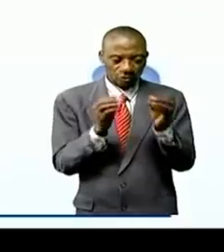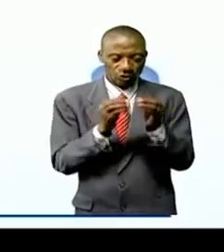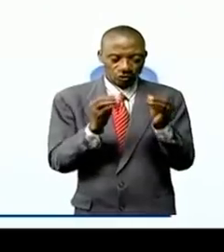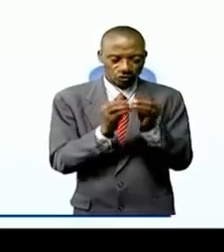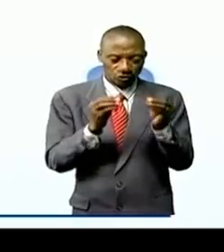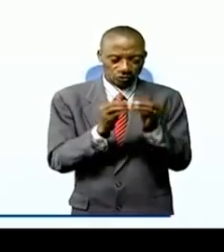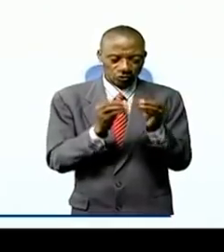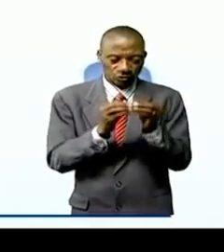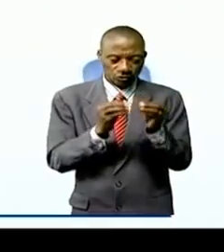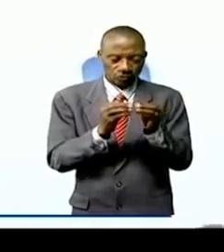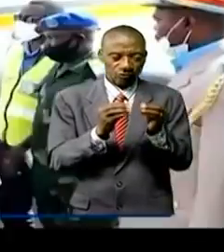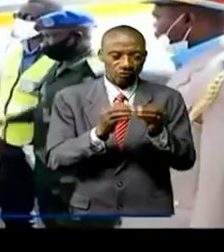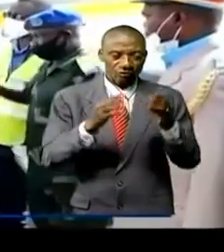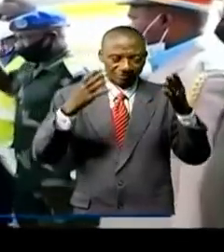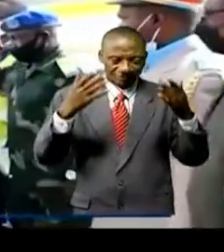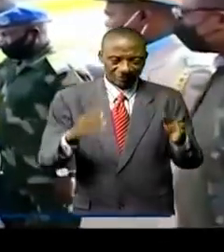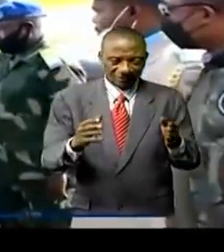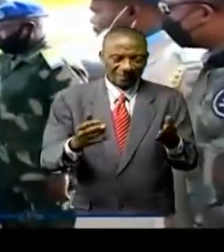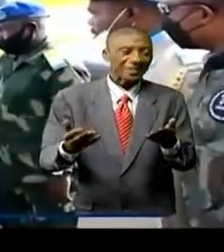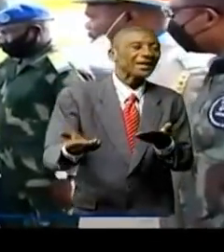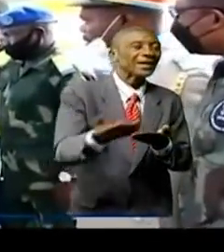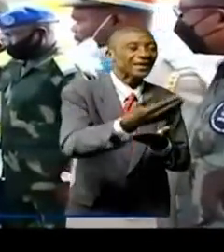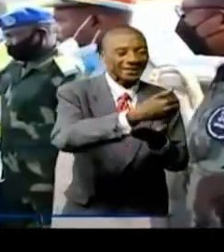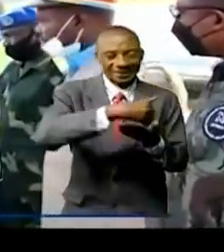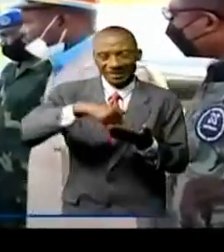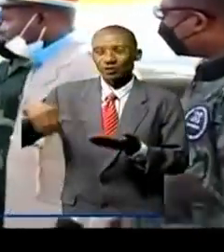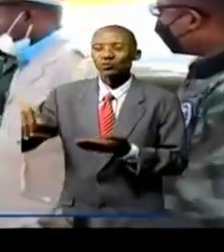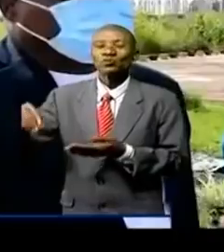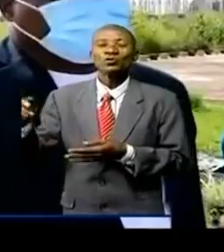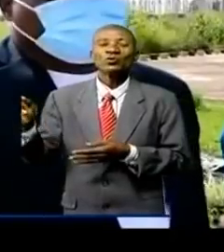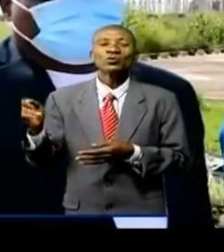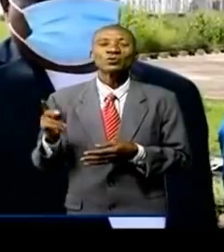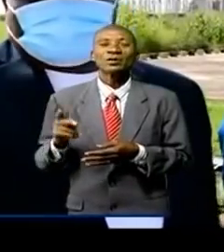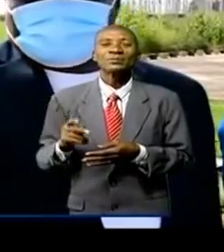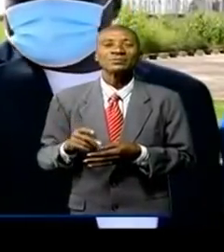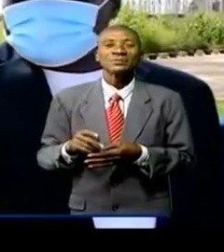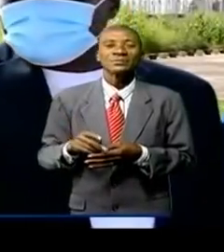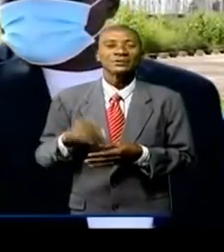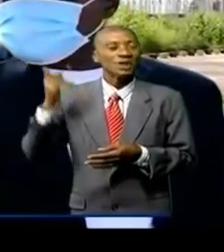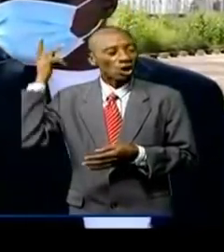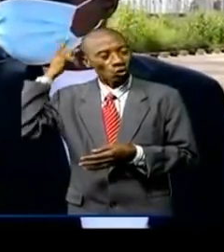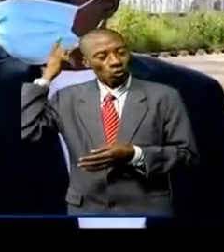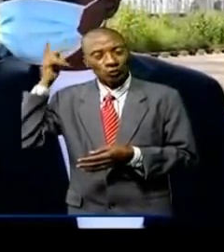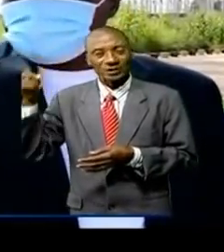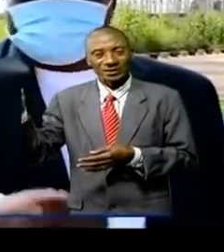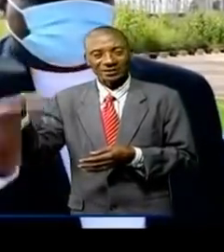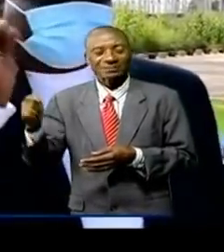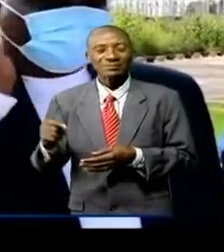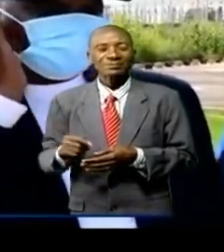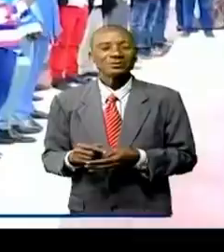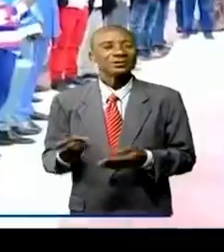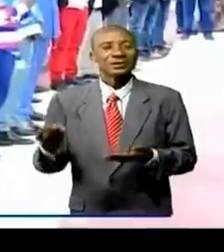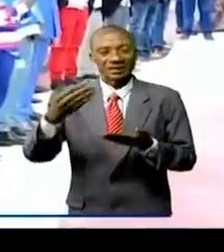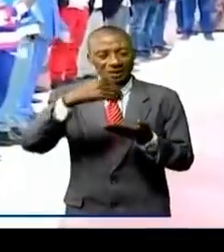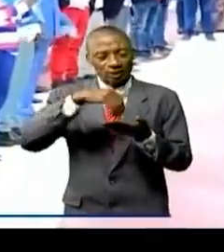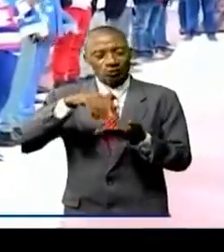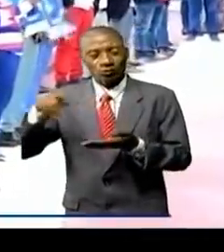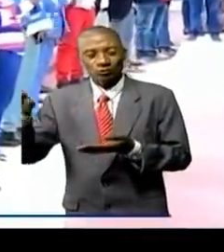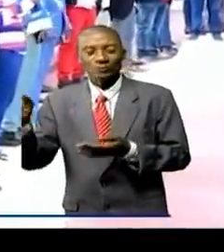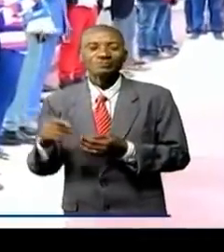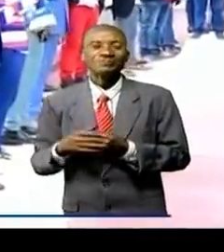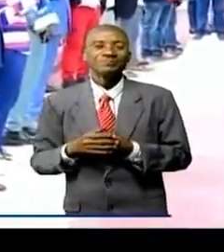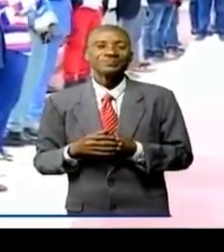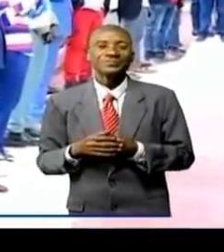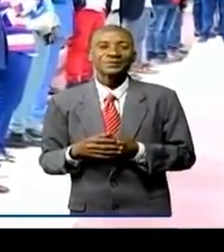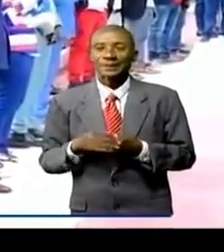en début de soirée de ce samedi 19 février 2022. Quelques membres de l'exécutif provincial, ceux du conseil provincial de sécurité, cadres